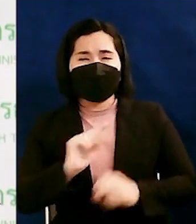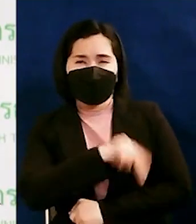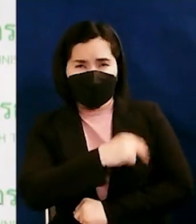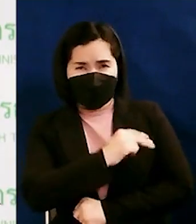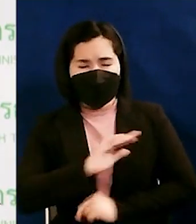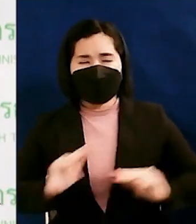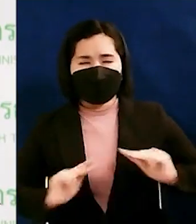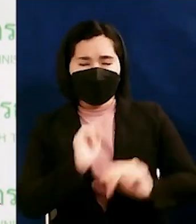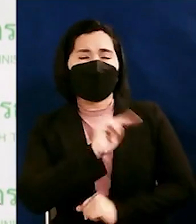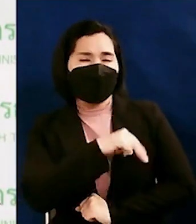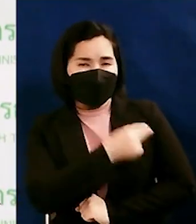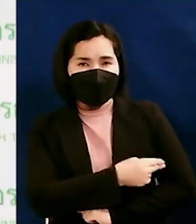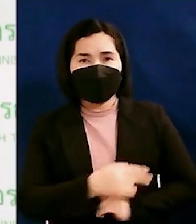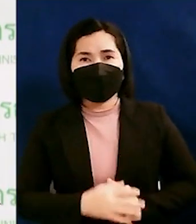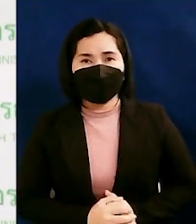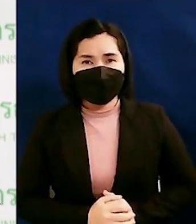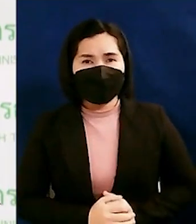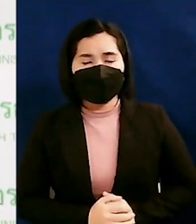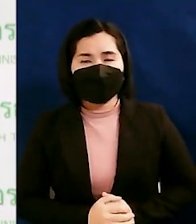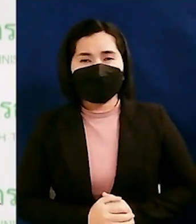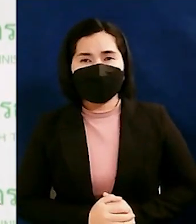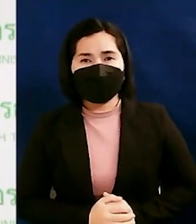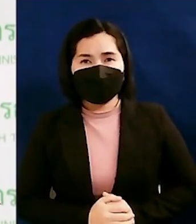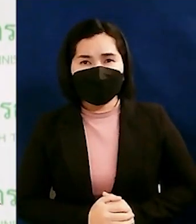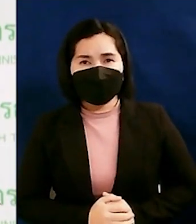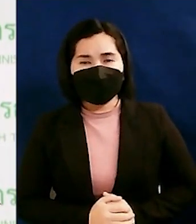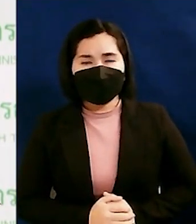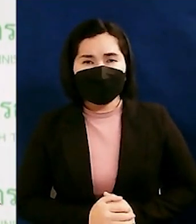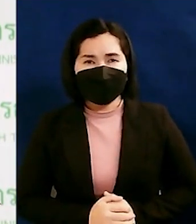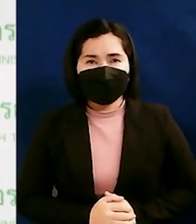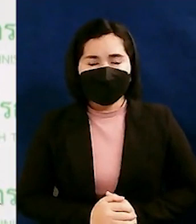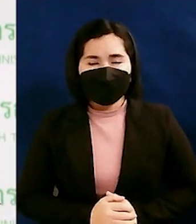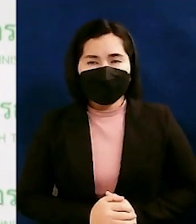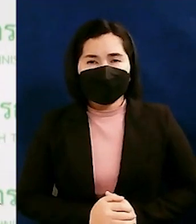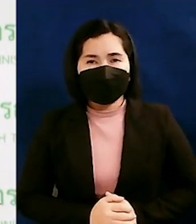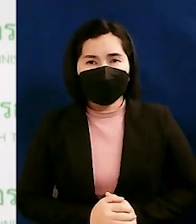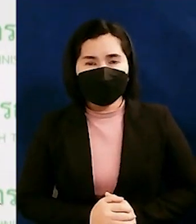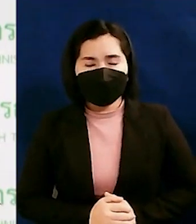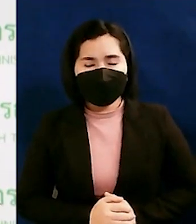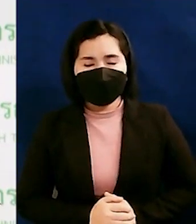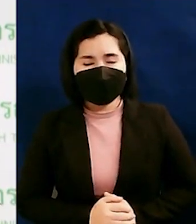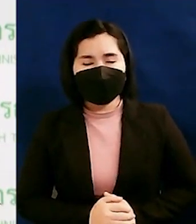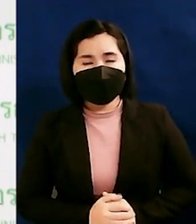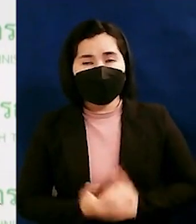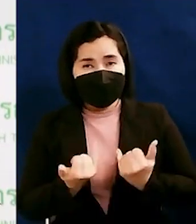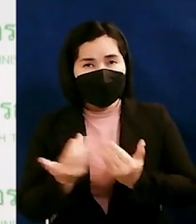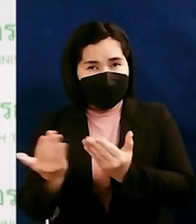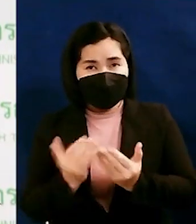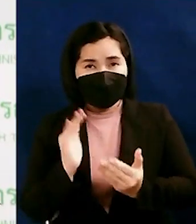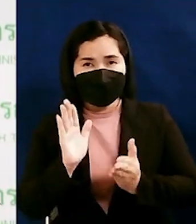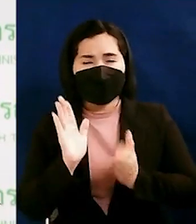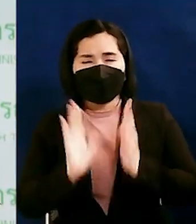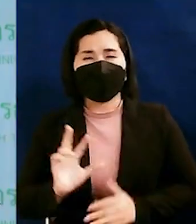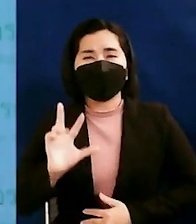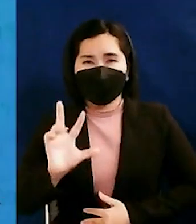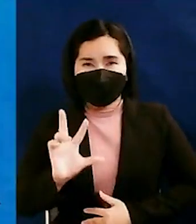สาธารณสุขนะคะเพราะฉะนั้นเราก็เลยจะต้องมาพูดประเด็นนี้กันก่อนนะคะโดย3ท่านนี้ค่ะนายแพทย์ธงชัยกีร